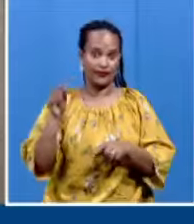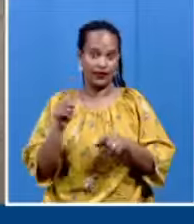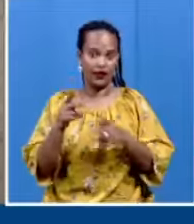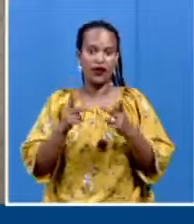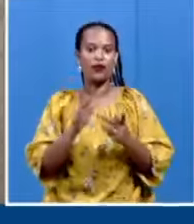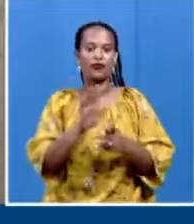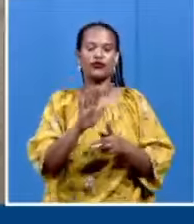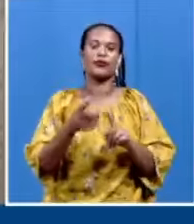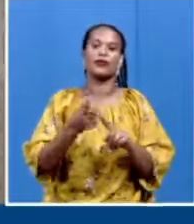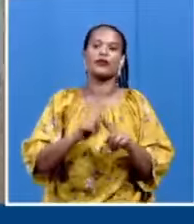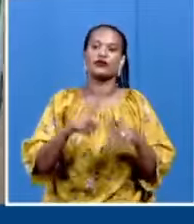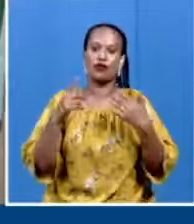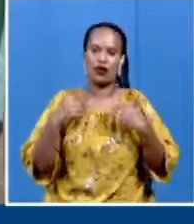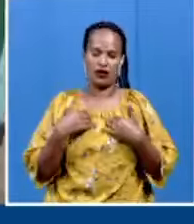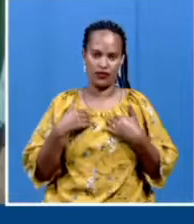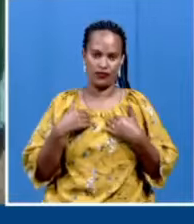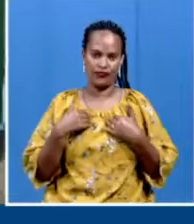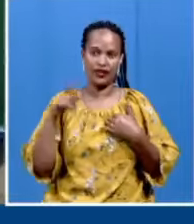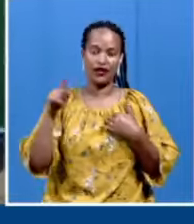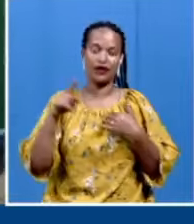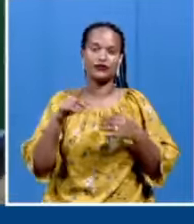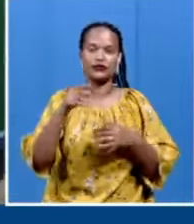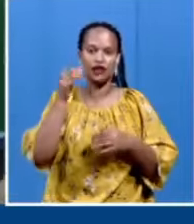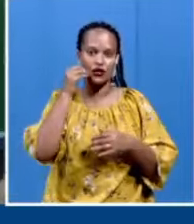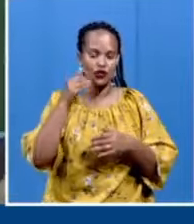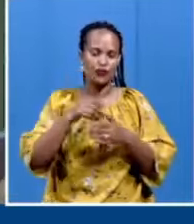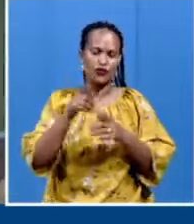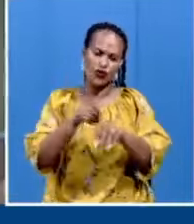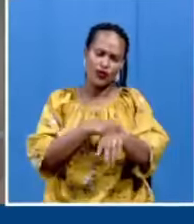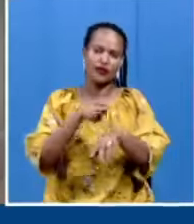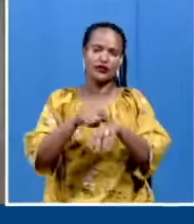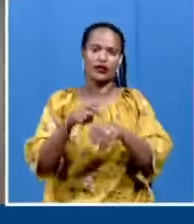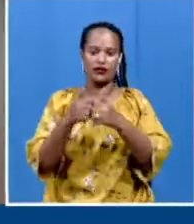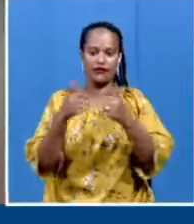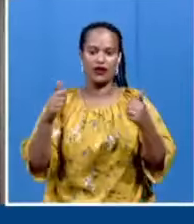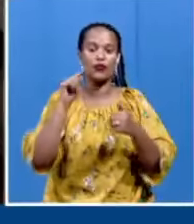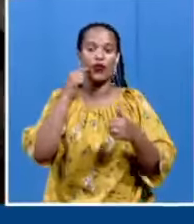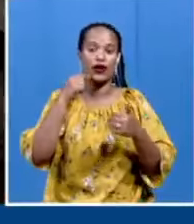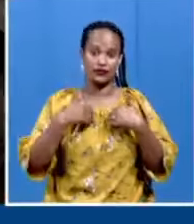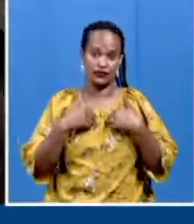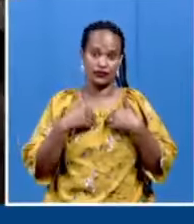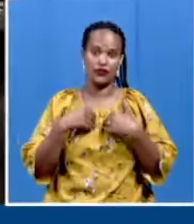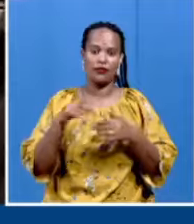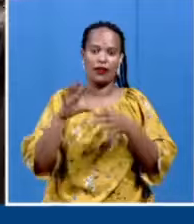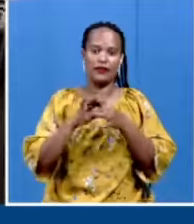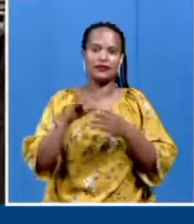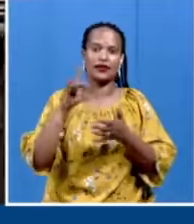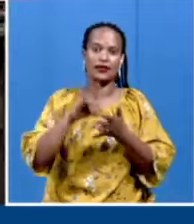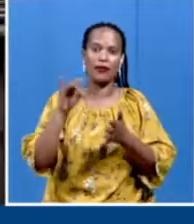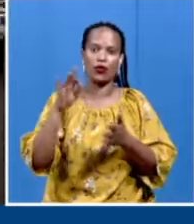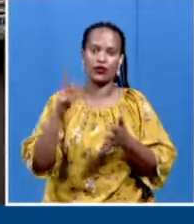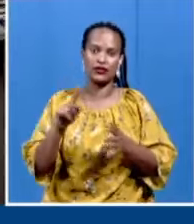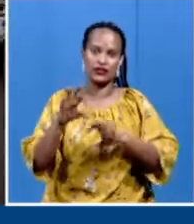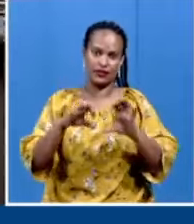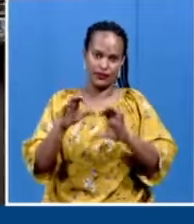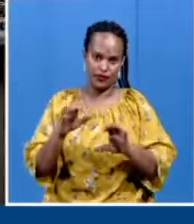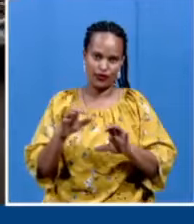ናብ መረበቶም የምለሱ ኣለዉ። ካብቲ ምዉቕ ገዝኦም ንንውሕ ዝበለ እዋን ተፈልዮም ዋላ ይፅንሑ ማሕበረሰብ ከተማ መኾኒ